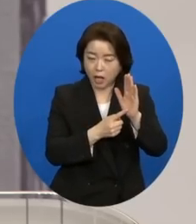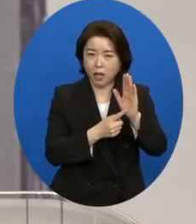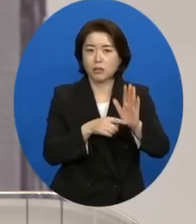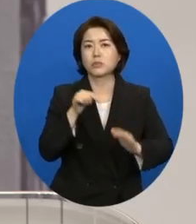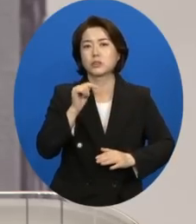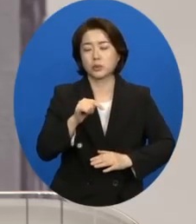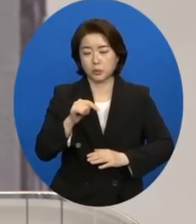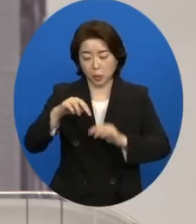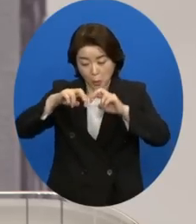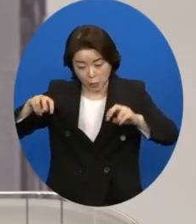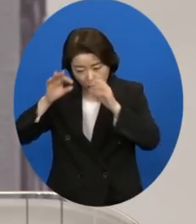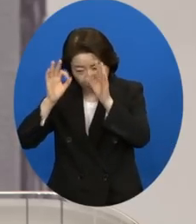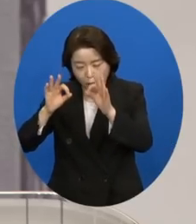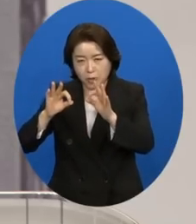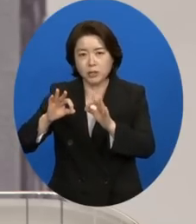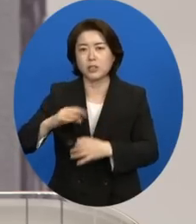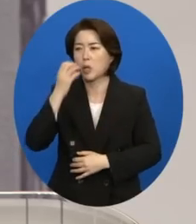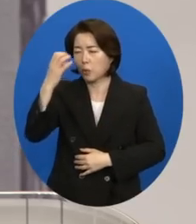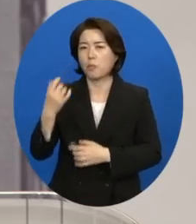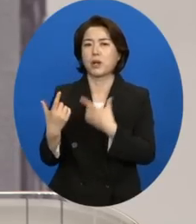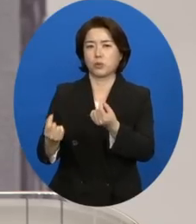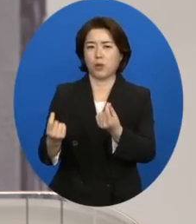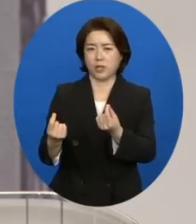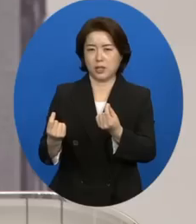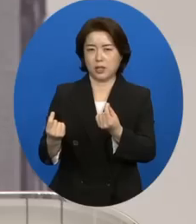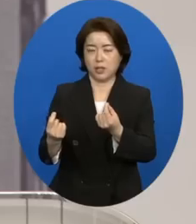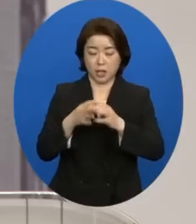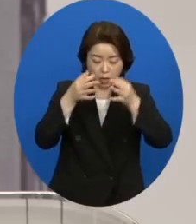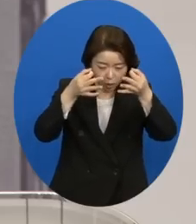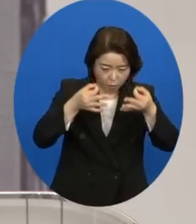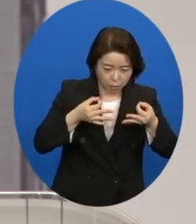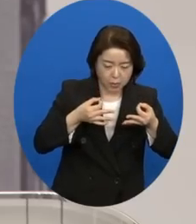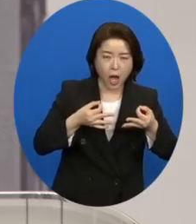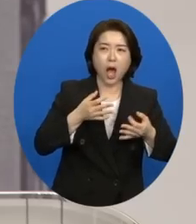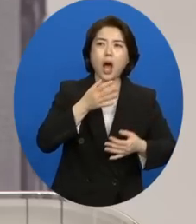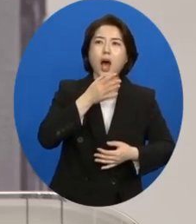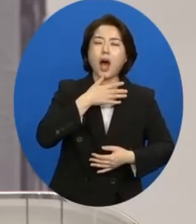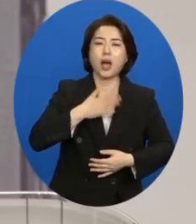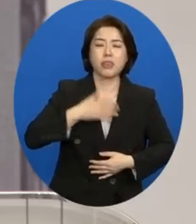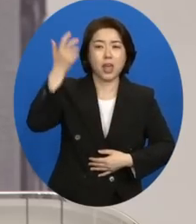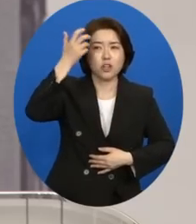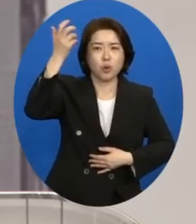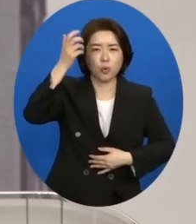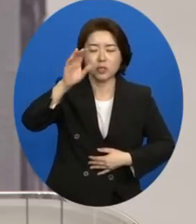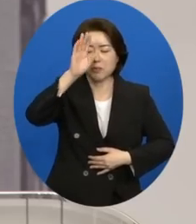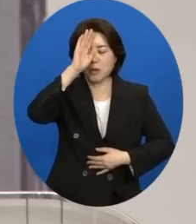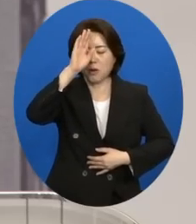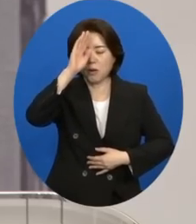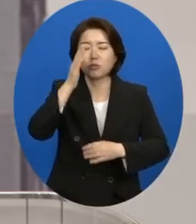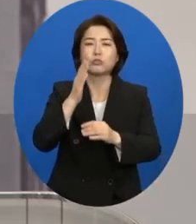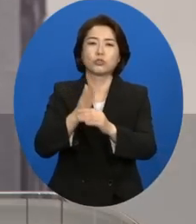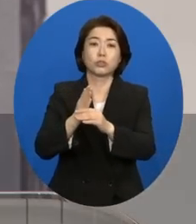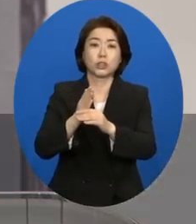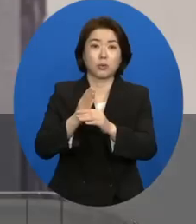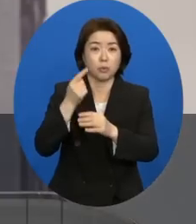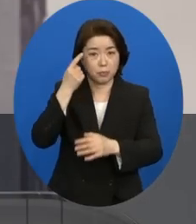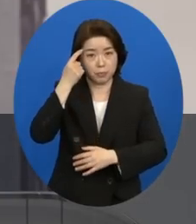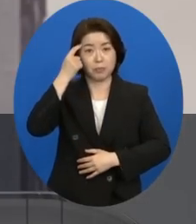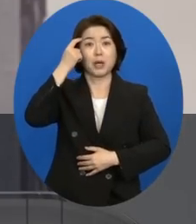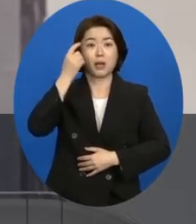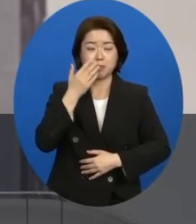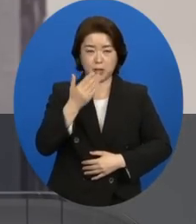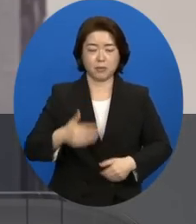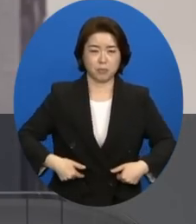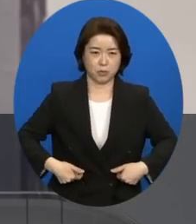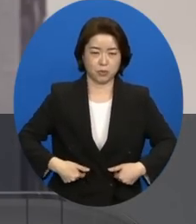아 내가 지금이 영혼이 병들어가고 있구나 하는 것을 알게 돼요 두 번째는 교만한 자는 더 나아가서 이건 뭐